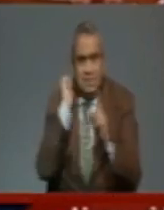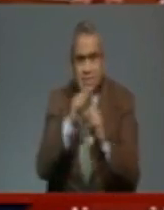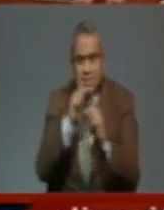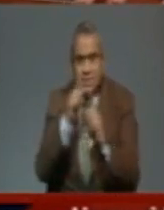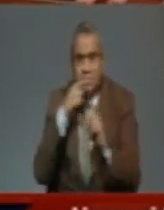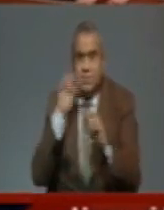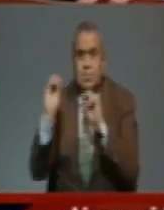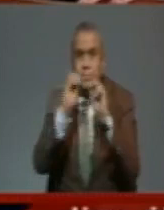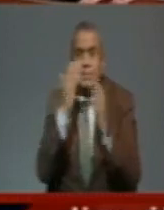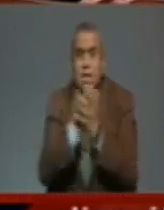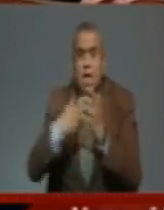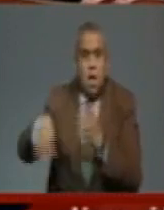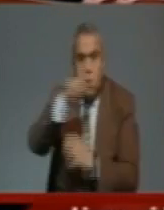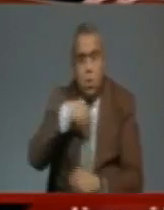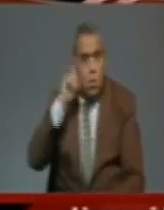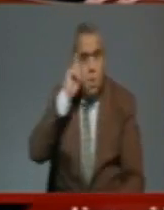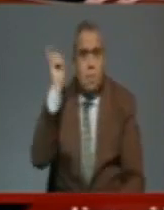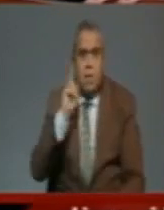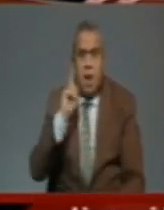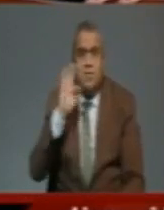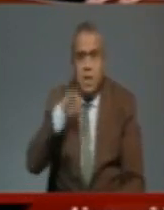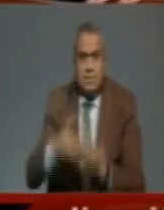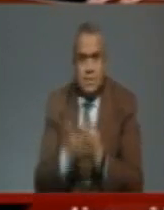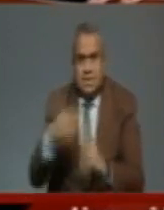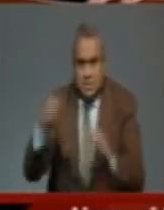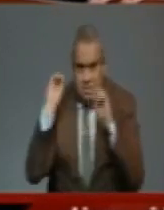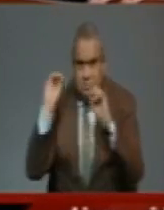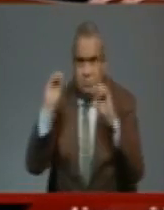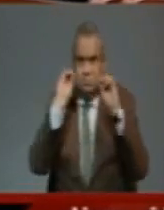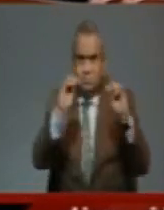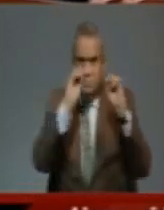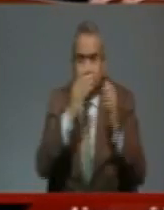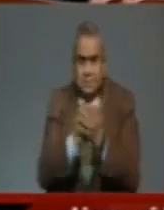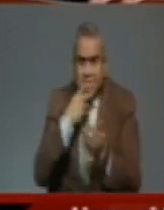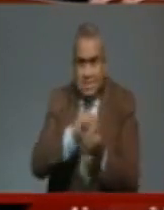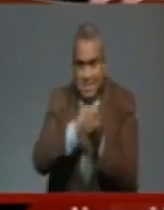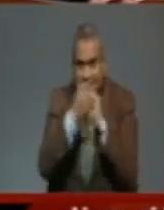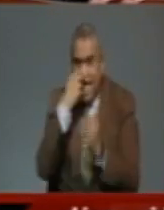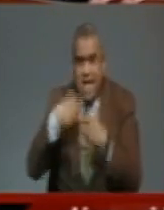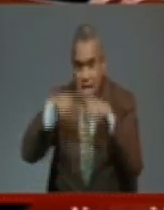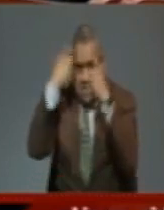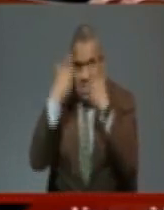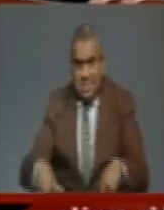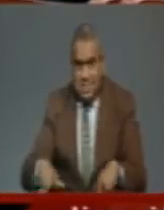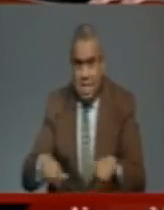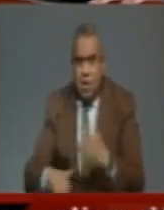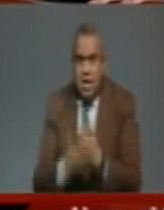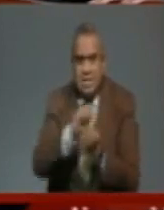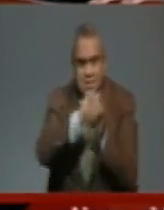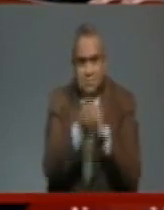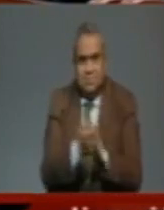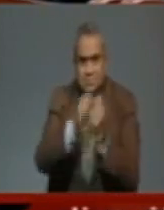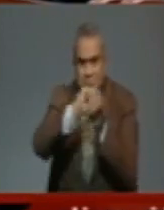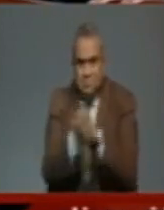انتم مهم قوي تبقوا عارفين ان تحويل الدوله من حاله لحاله تانية وعشان